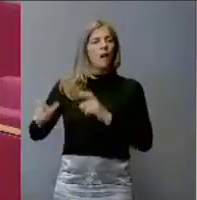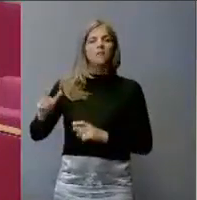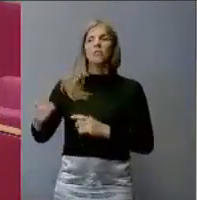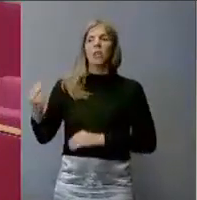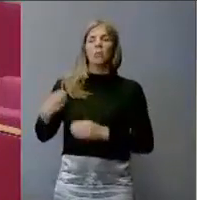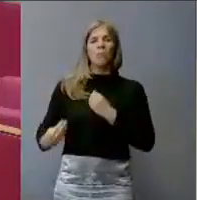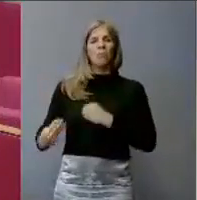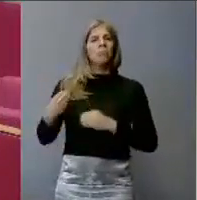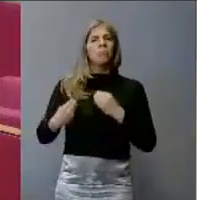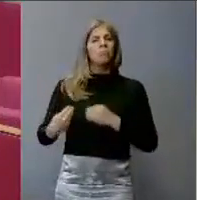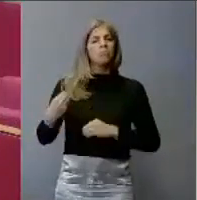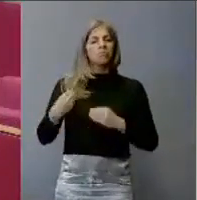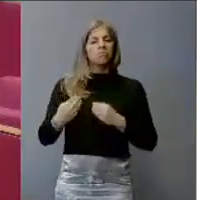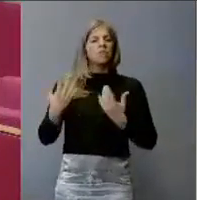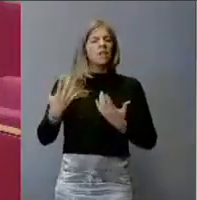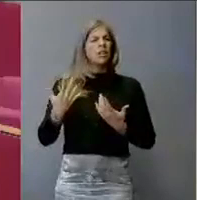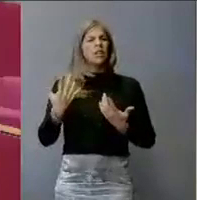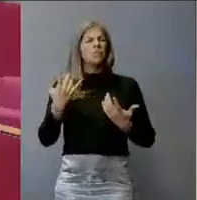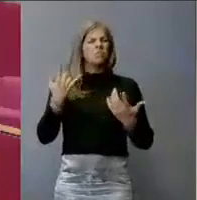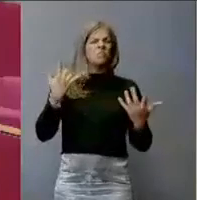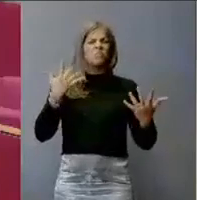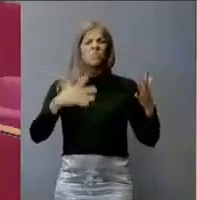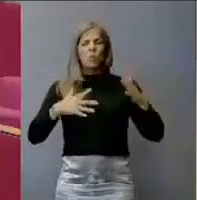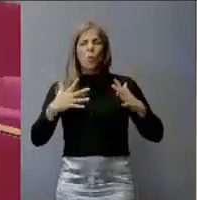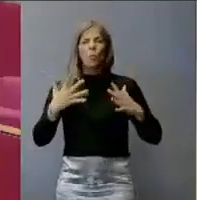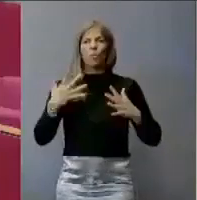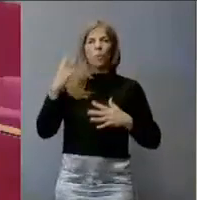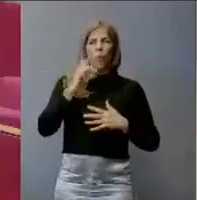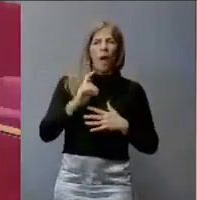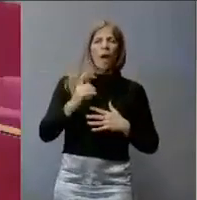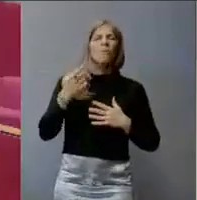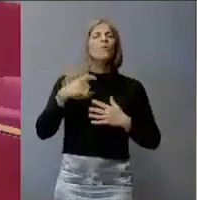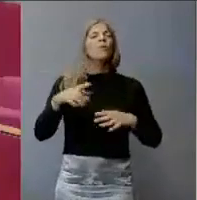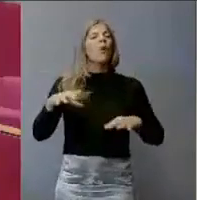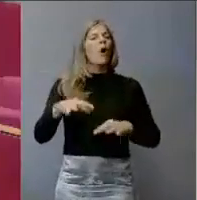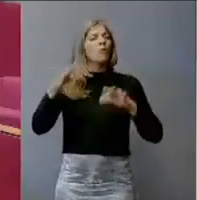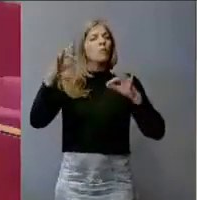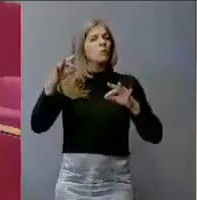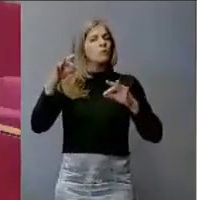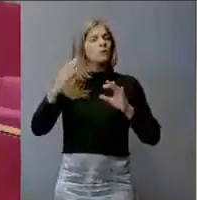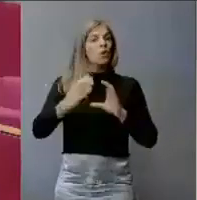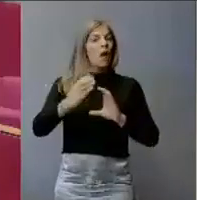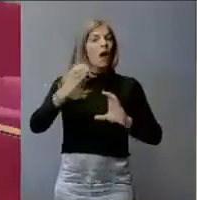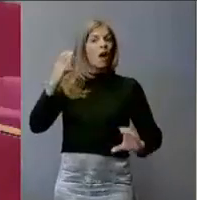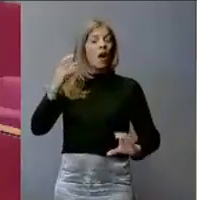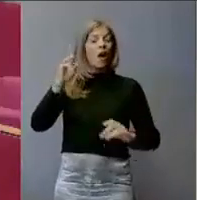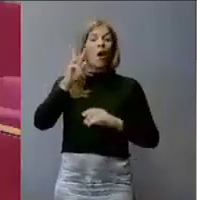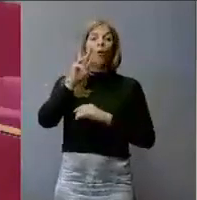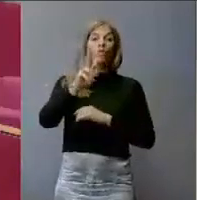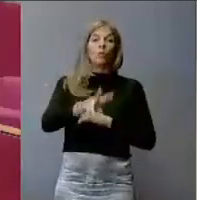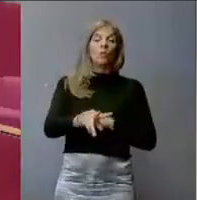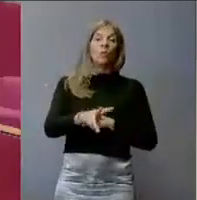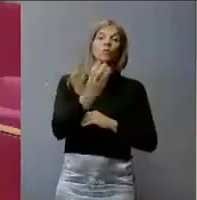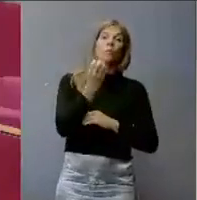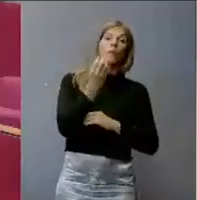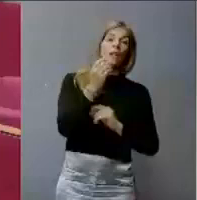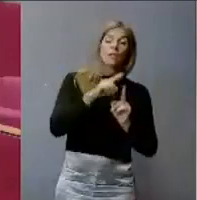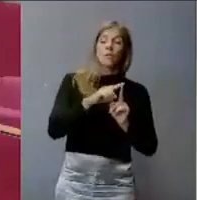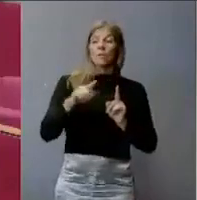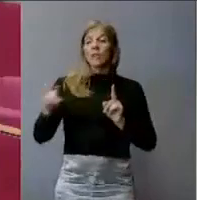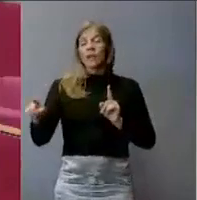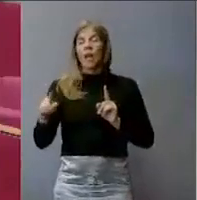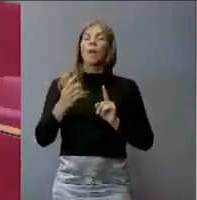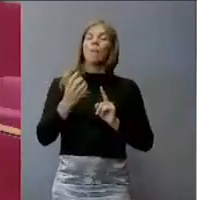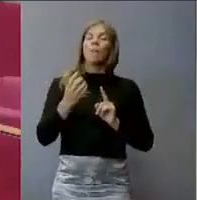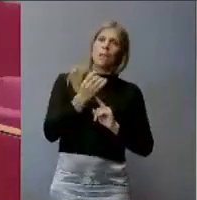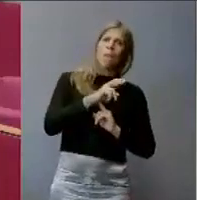sospensione del servizio amt di collegamento fra la stazione brignole e principe e l'aeroporto cristoforo colombo